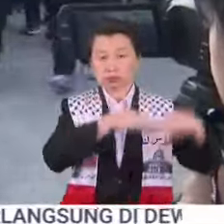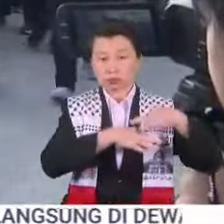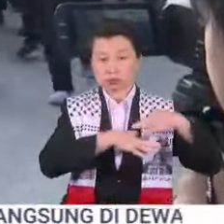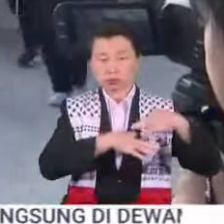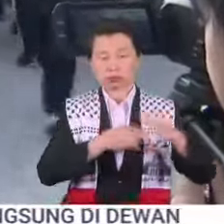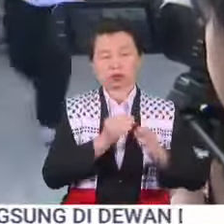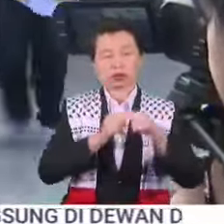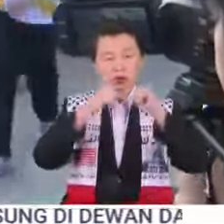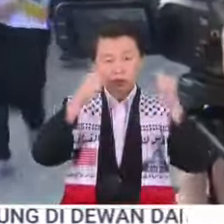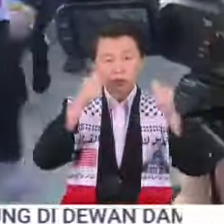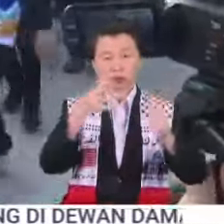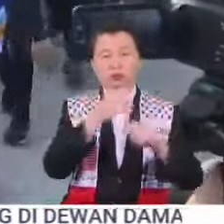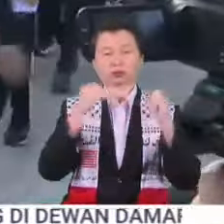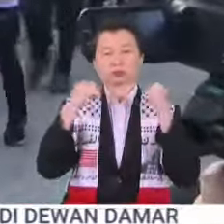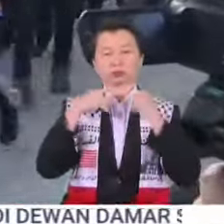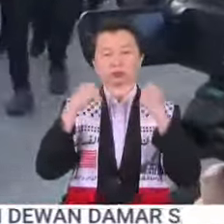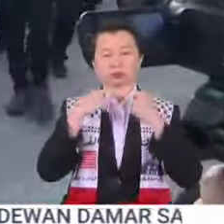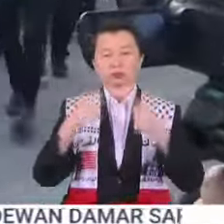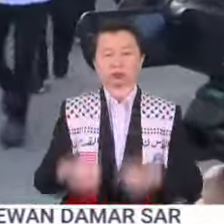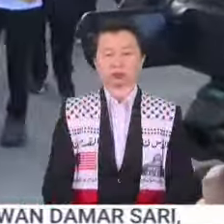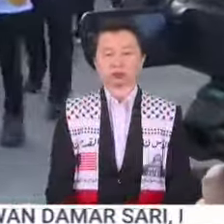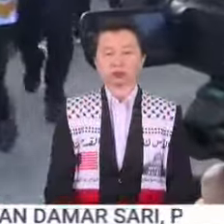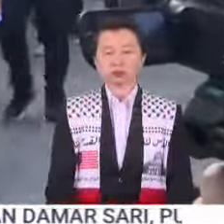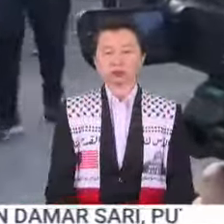dimanfaatkan sektor awam dan swasta.